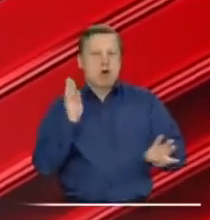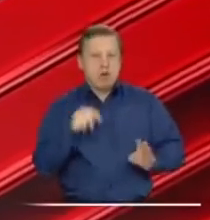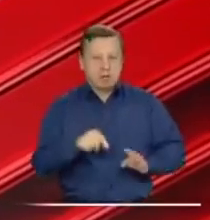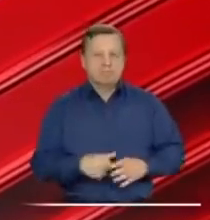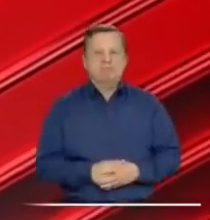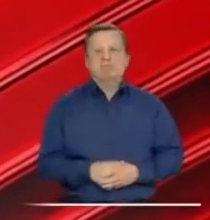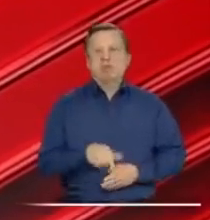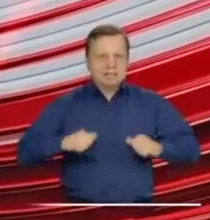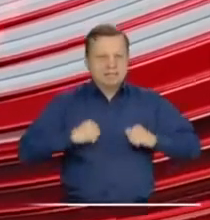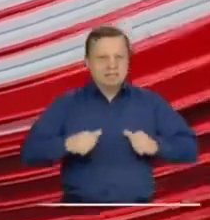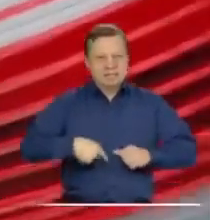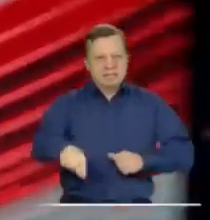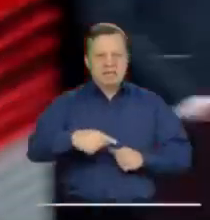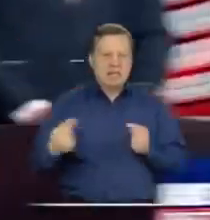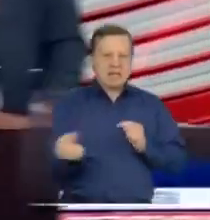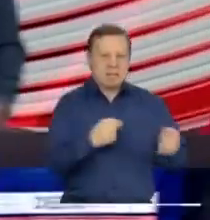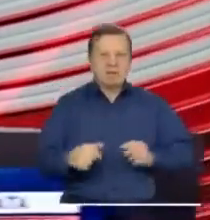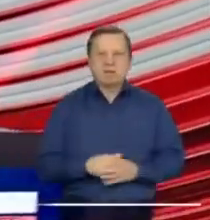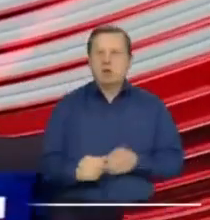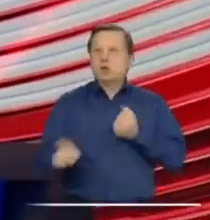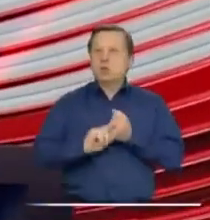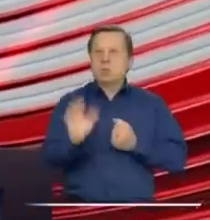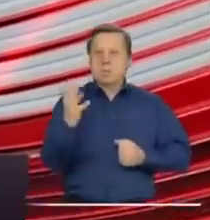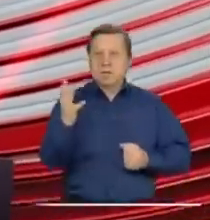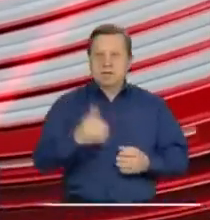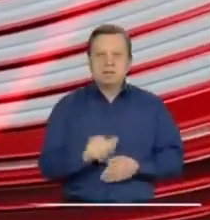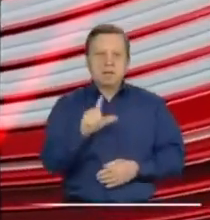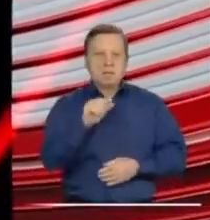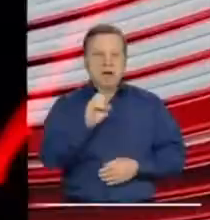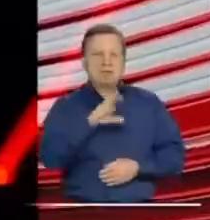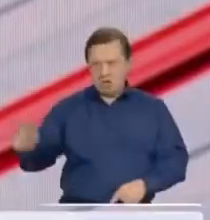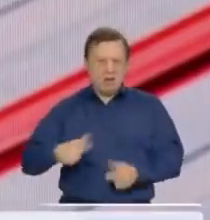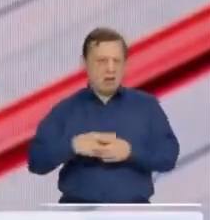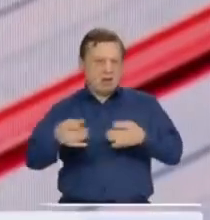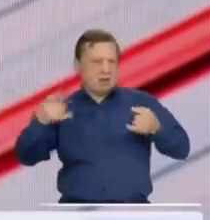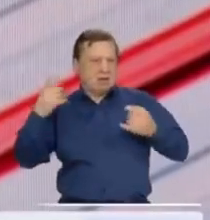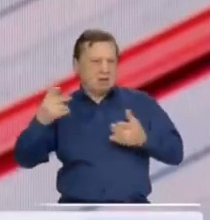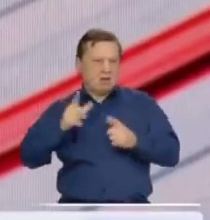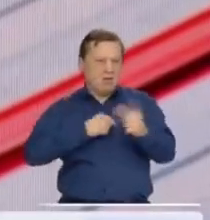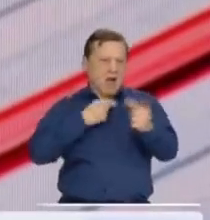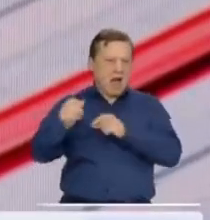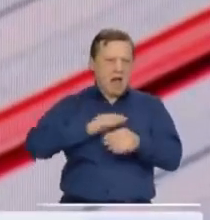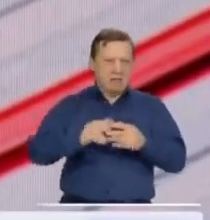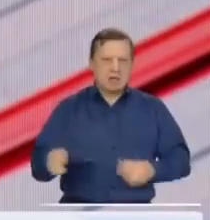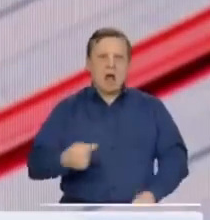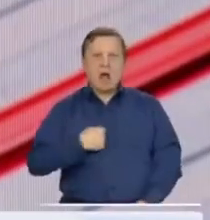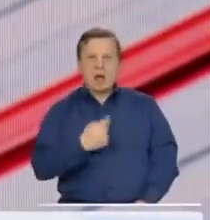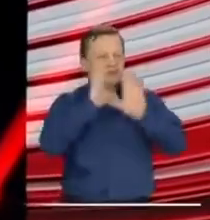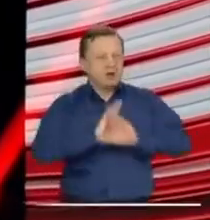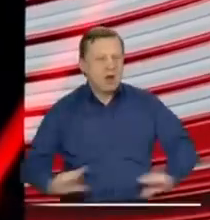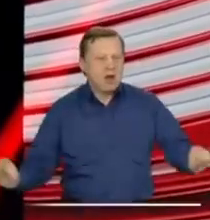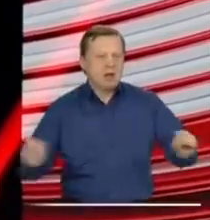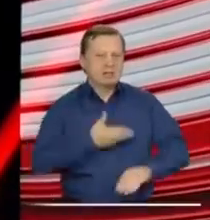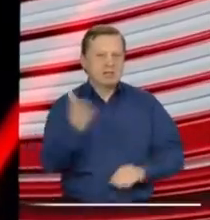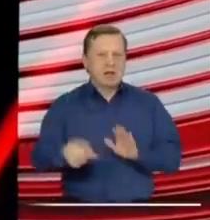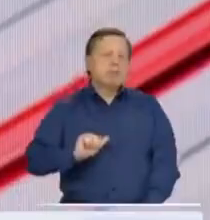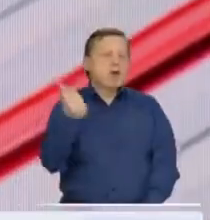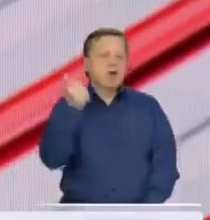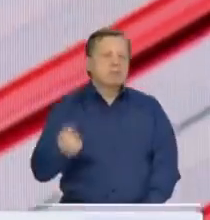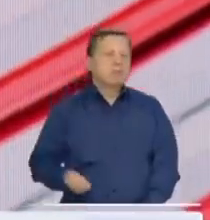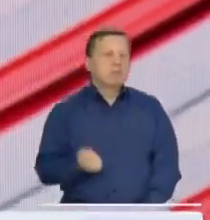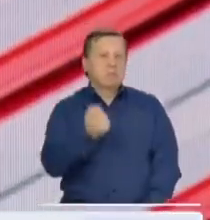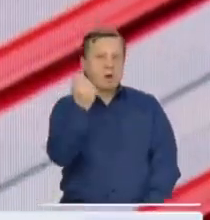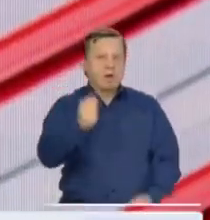studiu Telewizji Polskiej. Są z nami. Stanowisko numer 5, pan Paweł Tanajno. Ja jestem jednym z tych przedsiębiorców, polskich